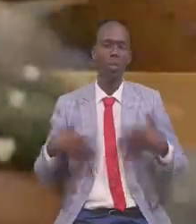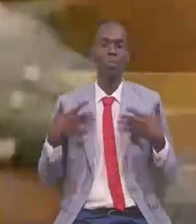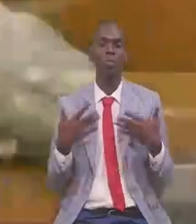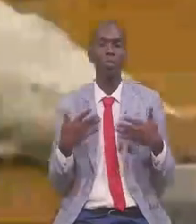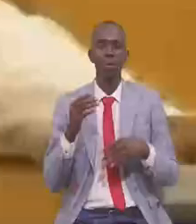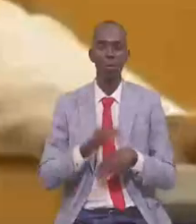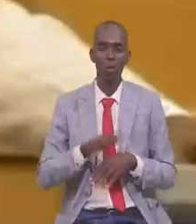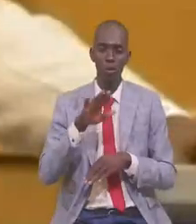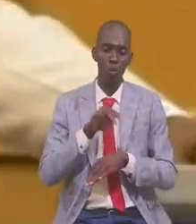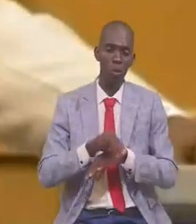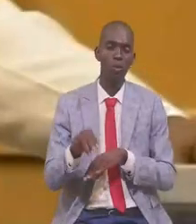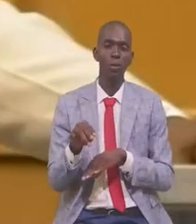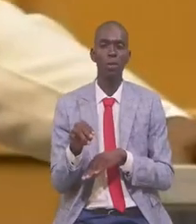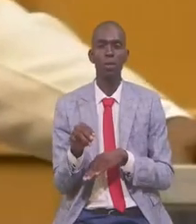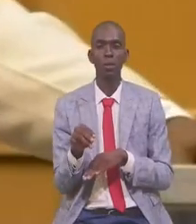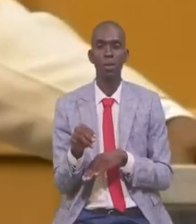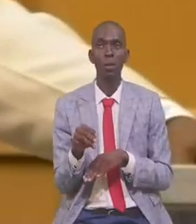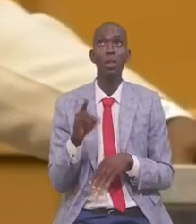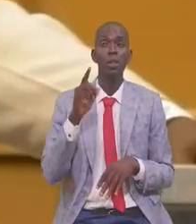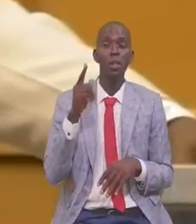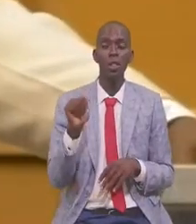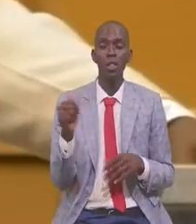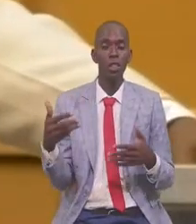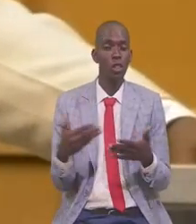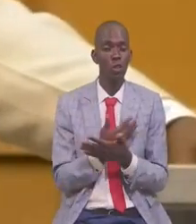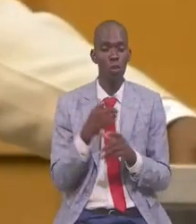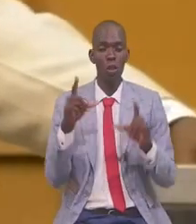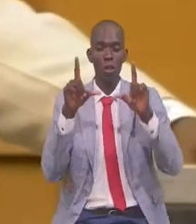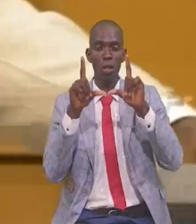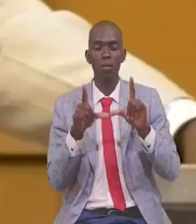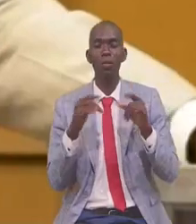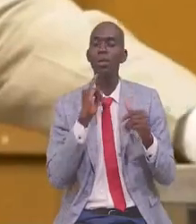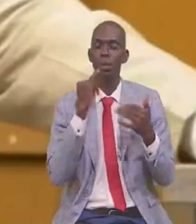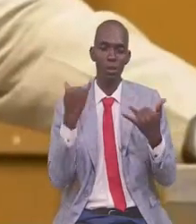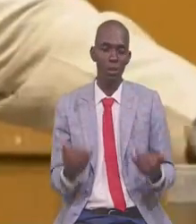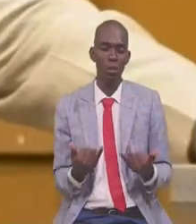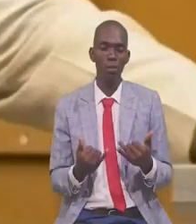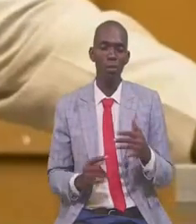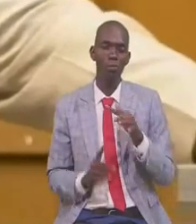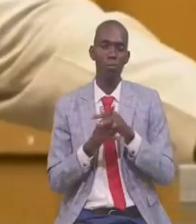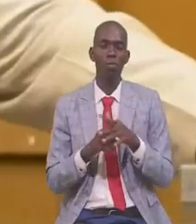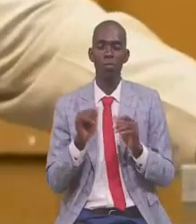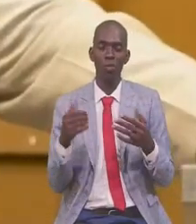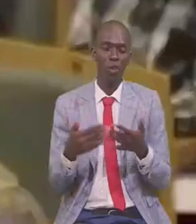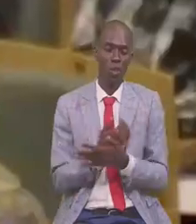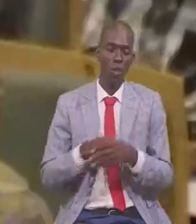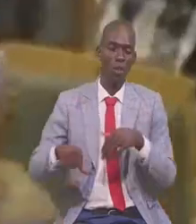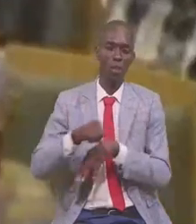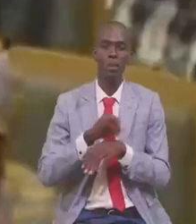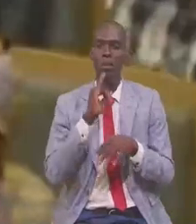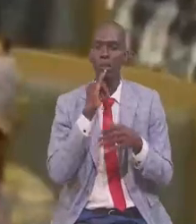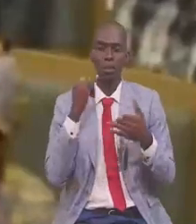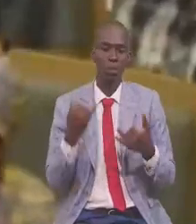ministère. Un nouveau supérieur est venu. Une nouvelle onction est venue. Une